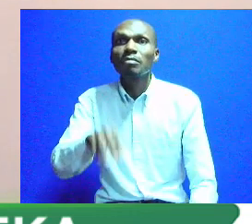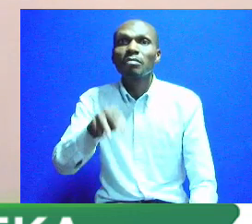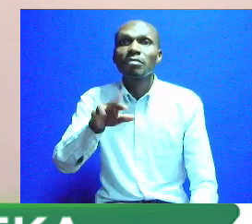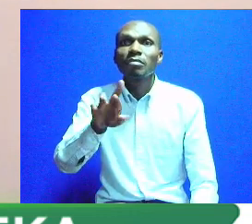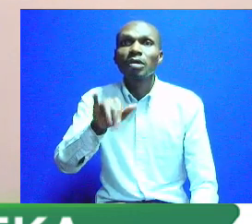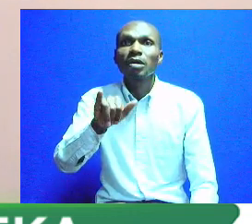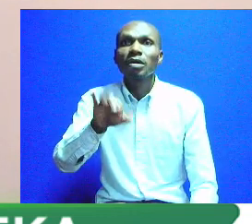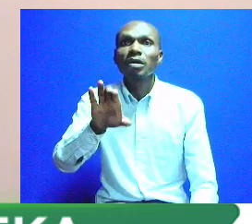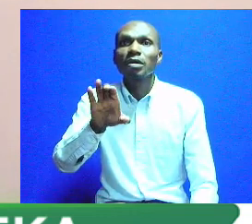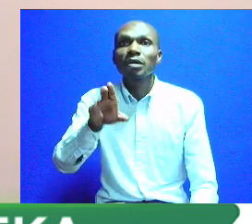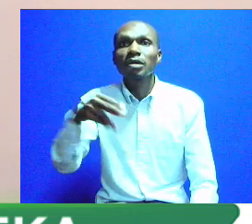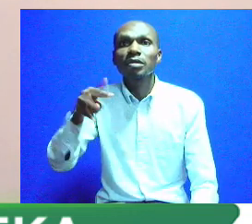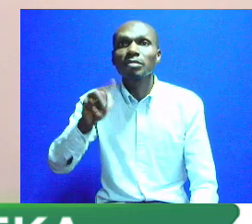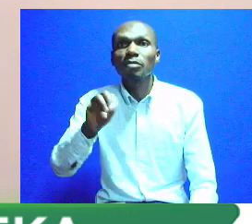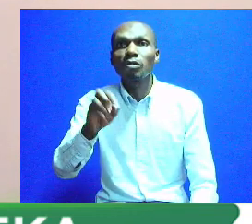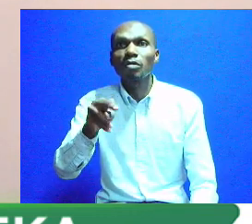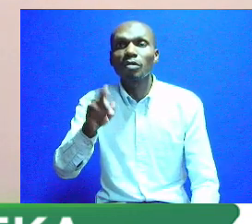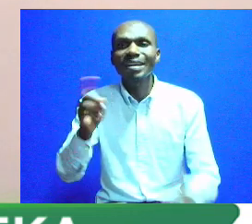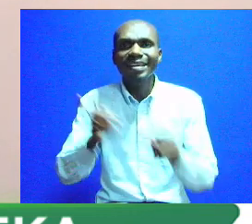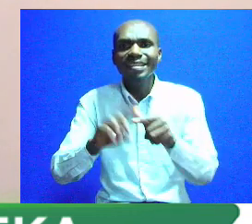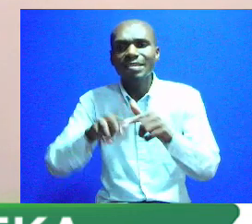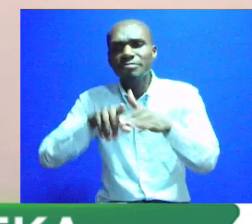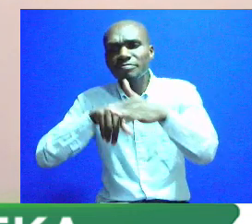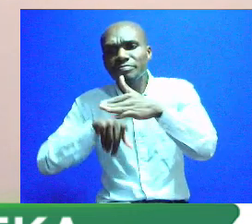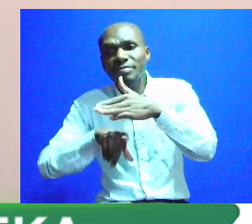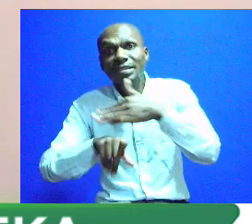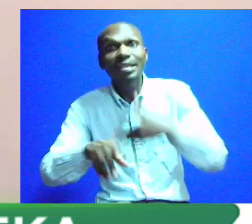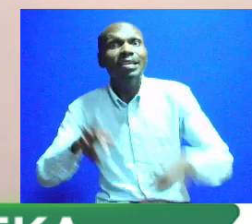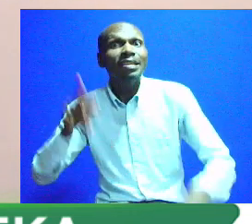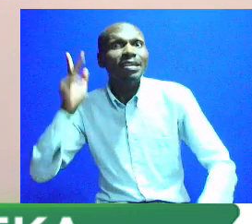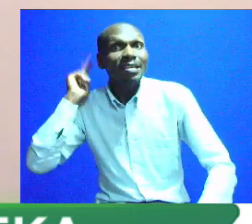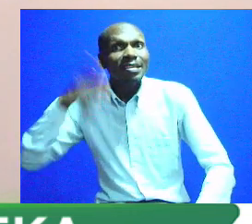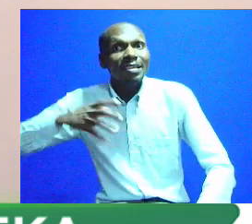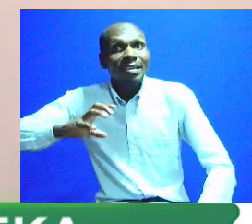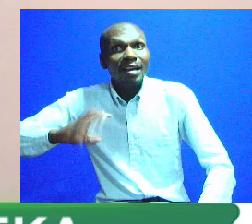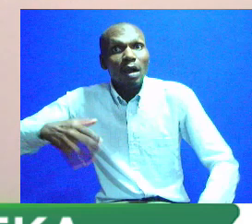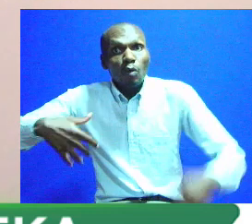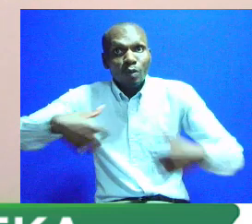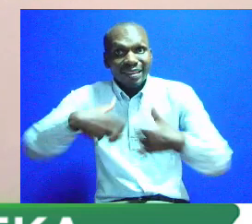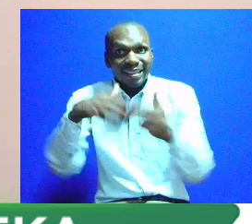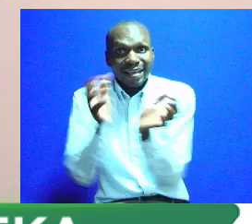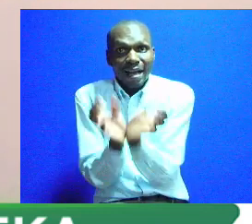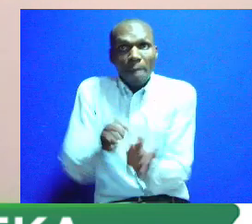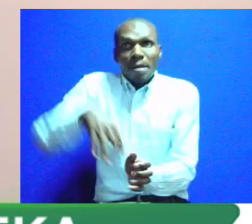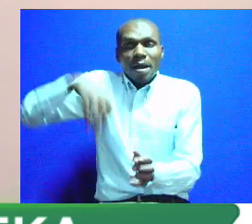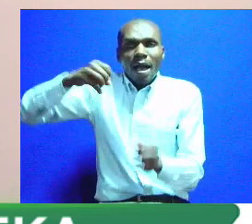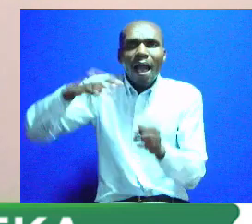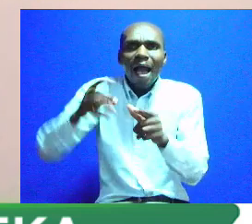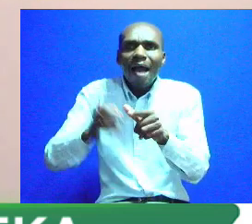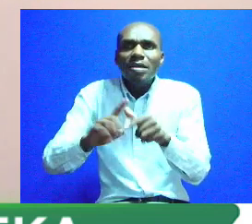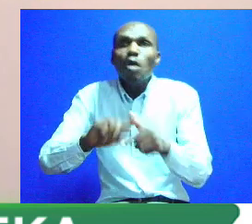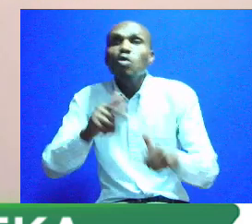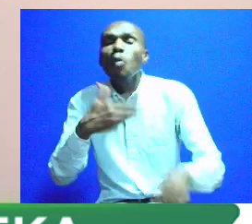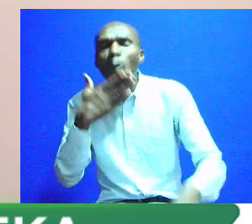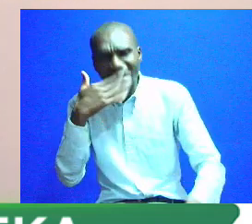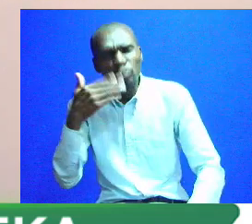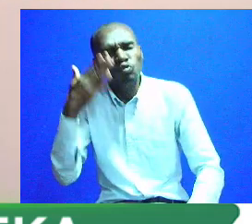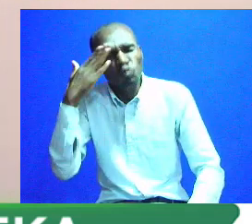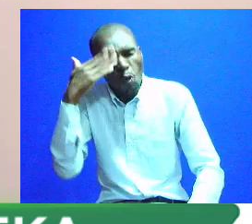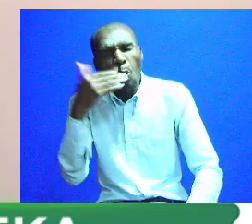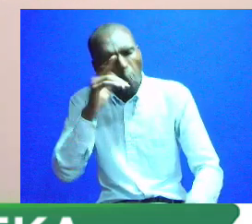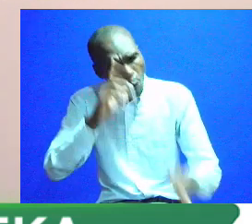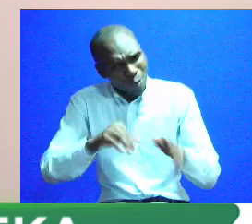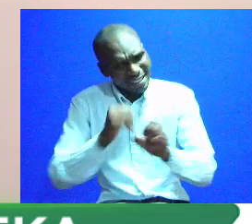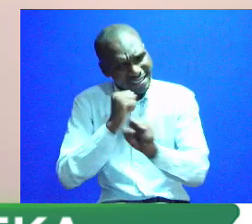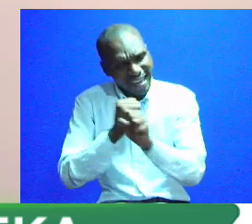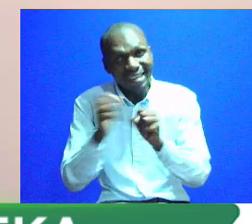ye chinguru chomolero ime county ya Kisii asi asewo igatika koba gako erera na kumanyanga ngere kikege ndrete kubataka